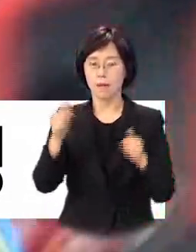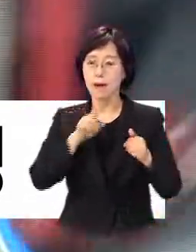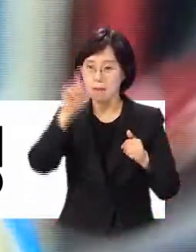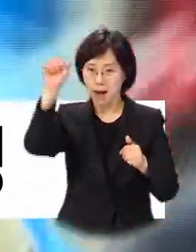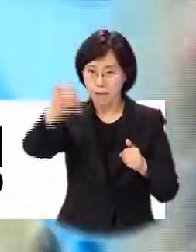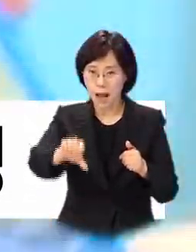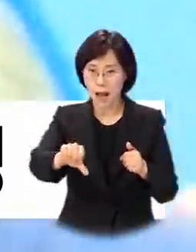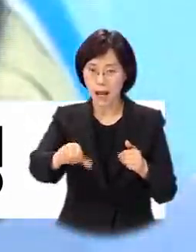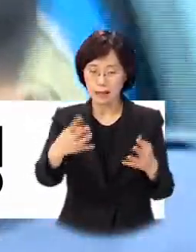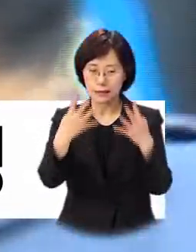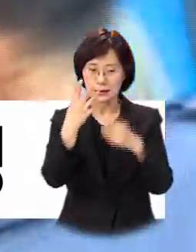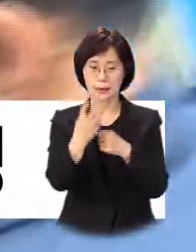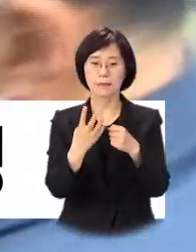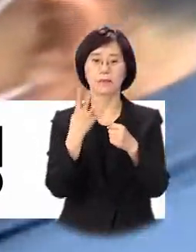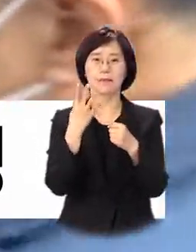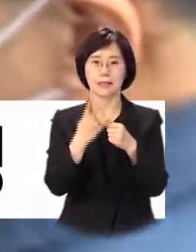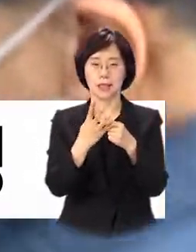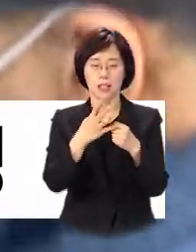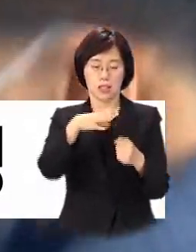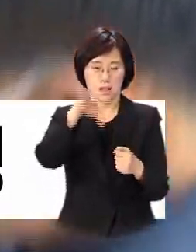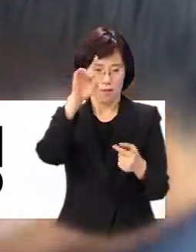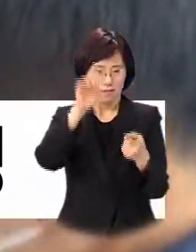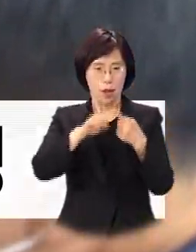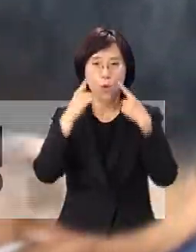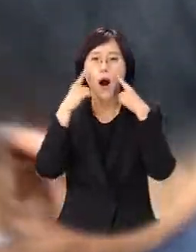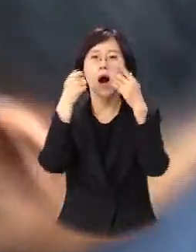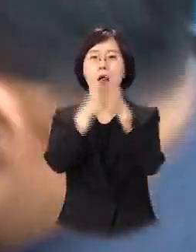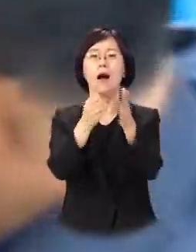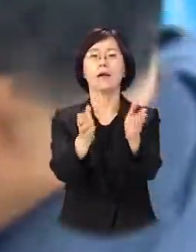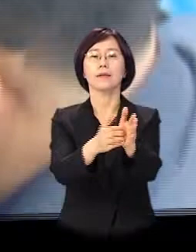기각하고 징역 34년형의 원심을 확정했습니다.